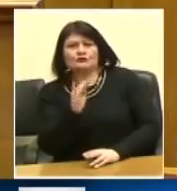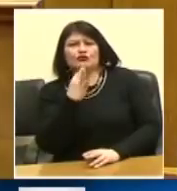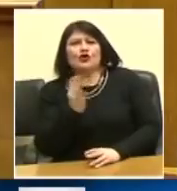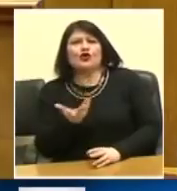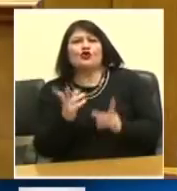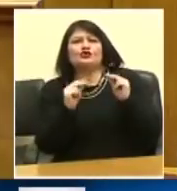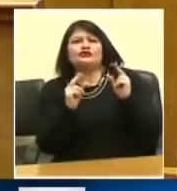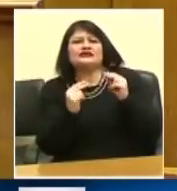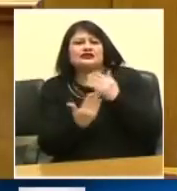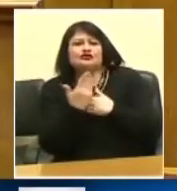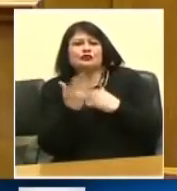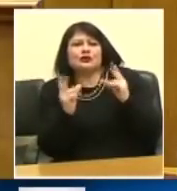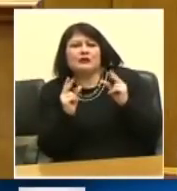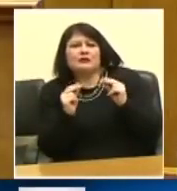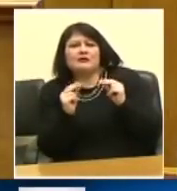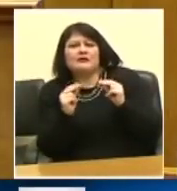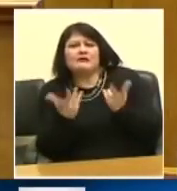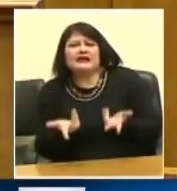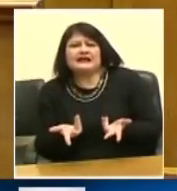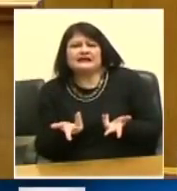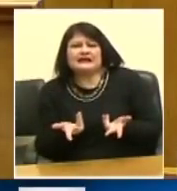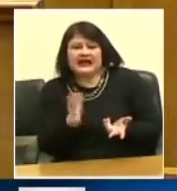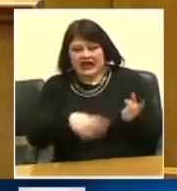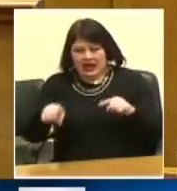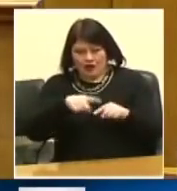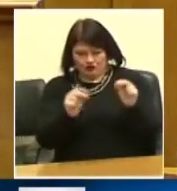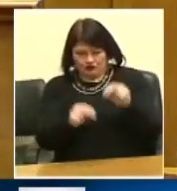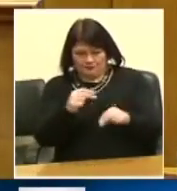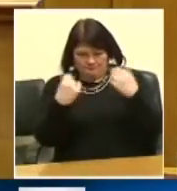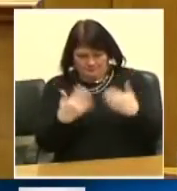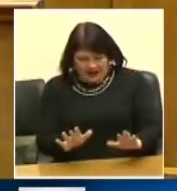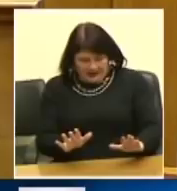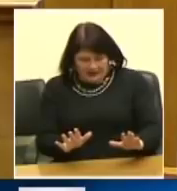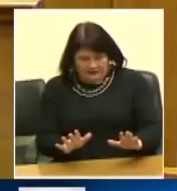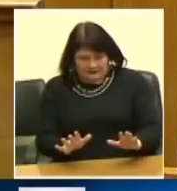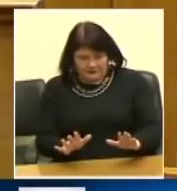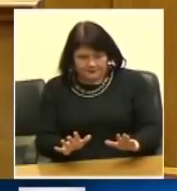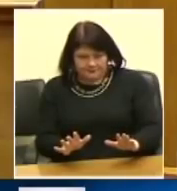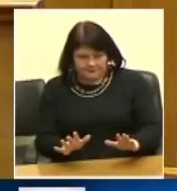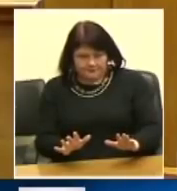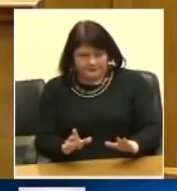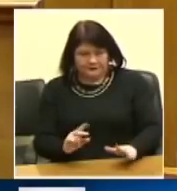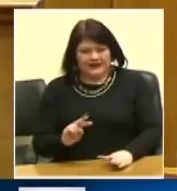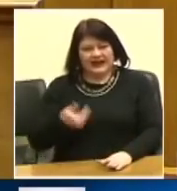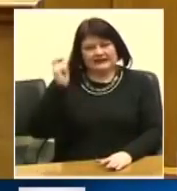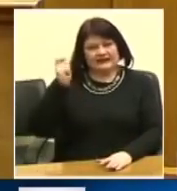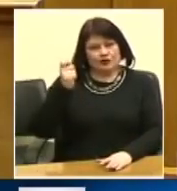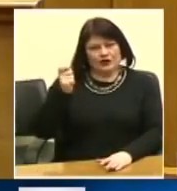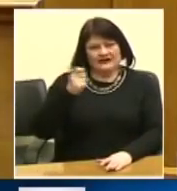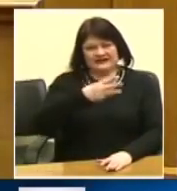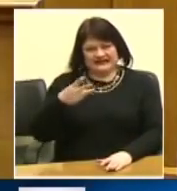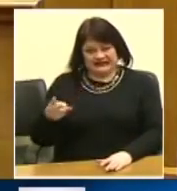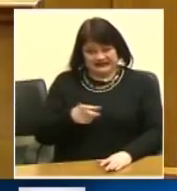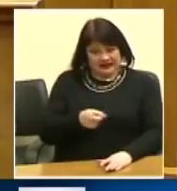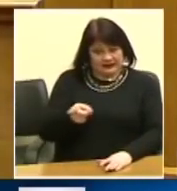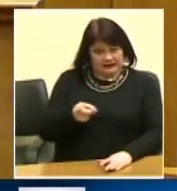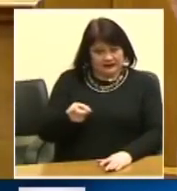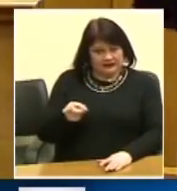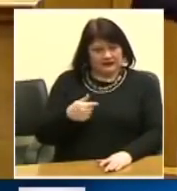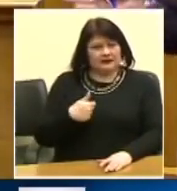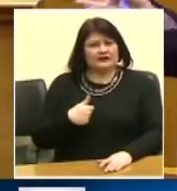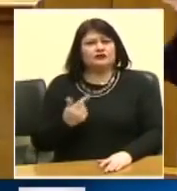η ζήτηση? Δηλαδή, θα έχει ψηφίσει ο λαός, θα έχει πάει στην αντιπολίτευση ο ΣΥΡΙΖΑ και